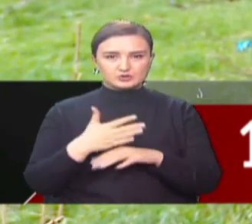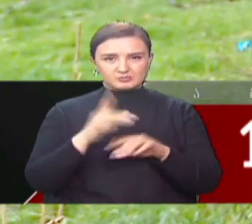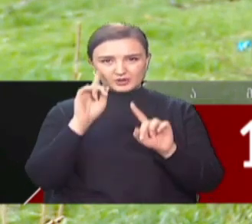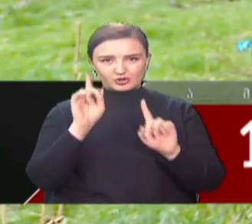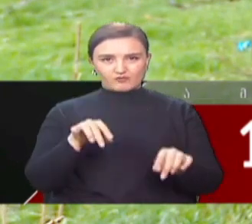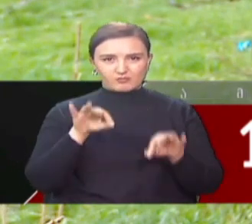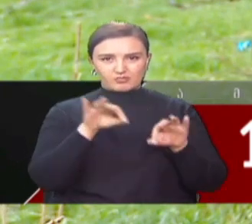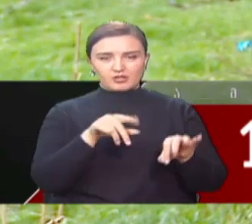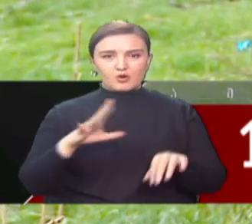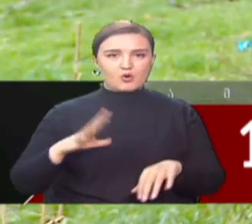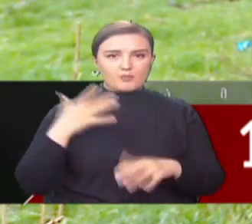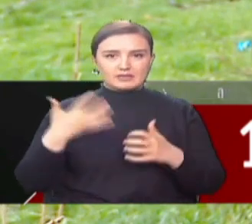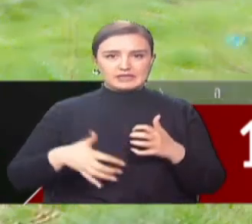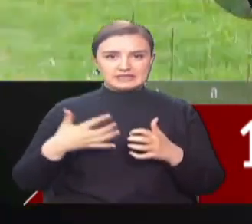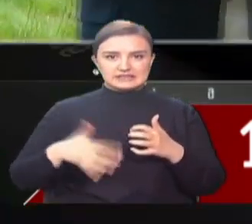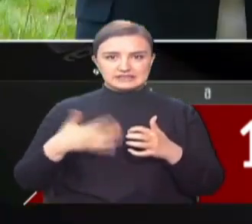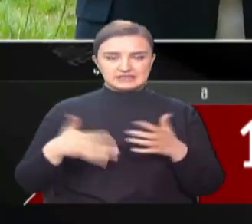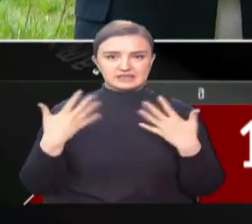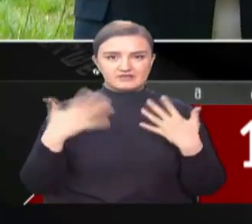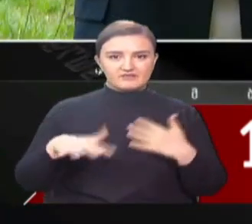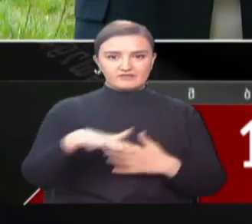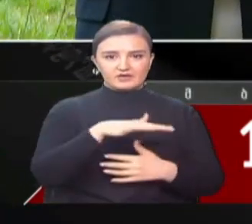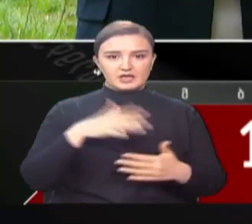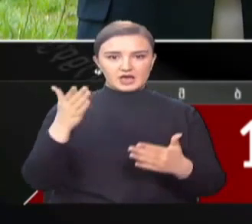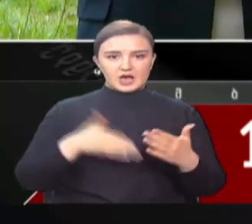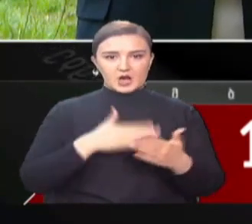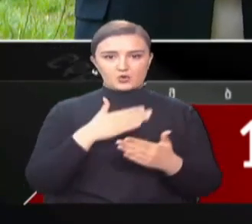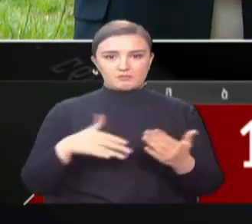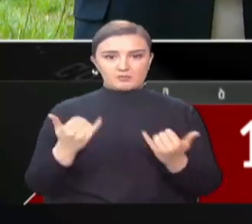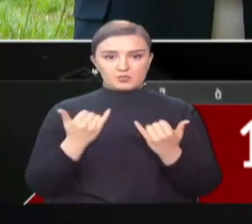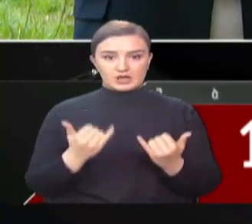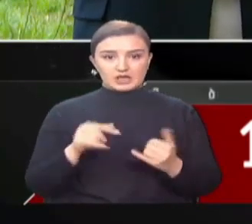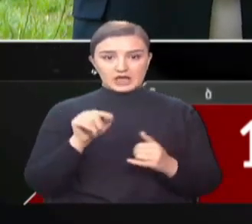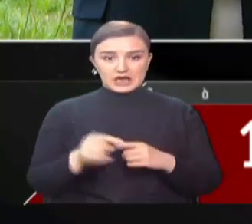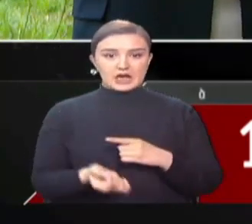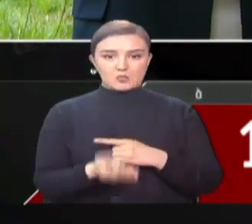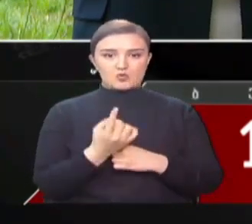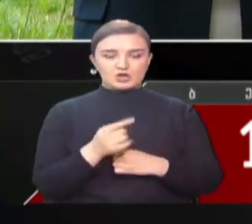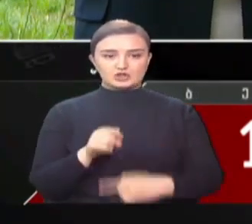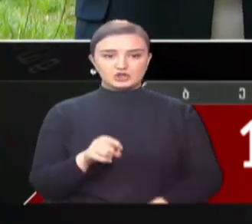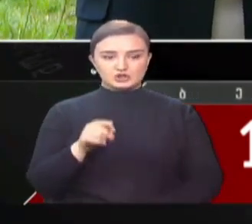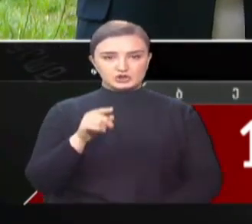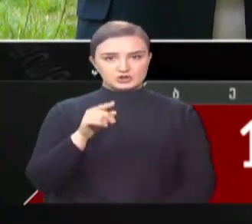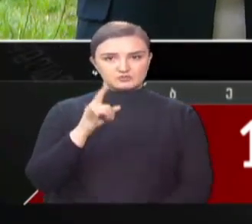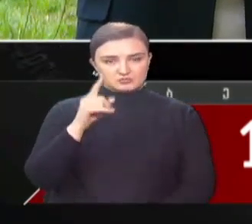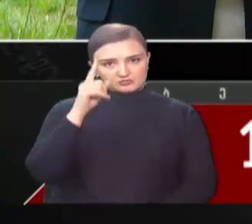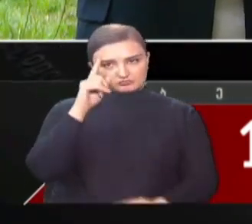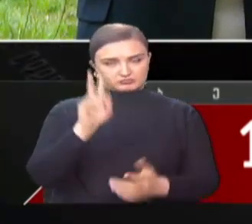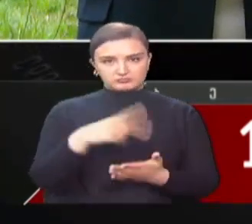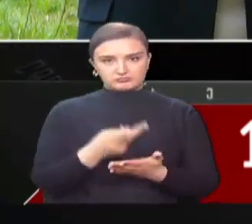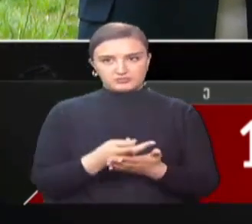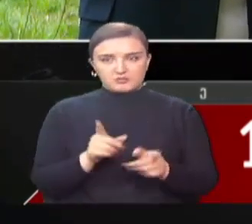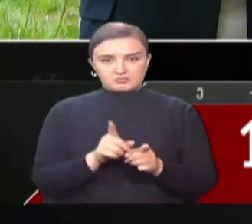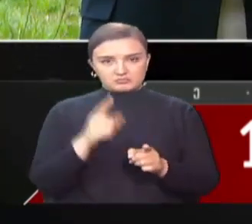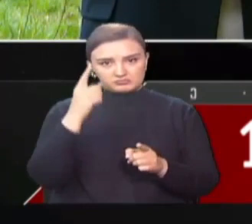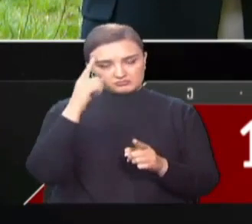არის ყოფილის კვერი, რომელიც გაუქმებულია ამჟამად. აქ აღმოაჩინეს უგონო მდგომარეობაში